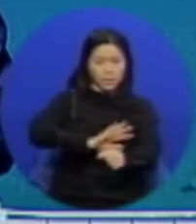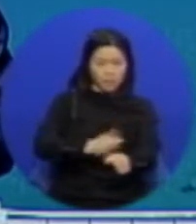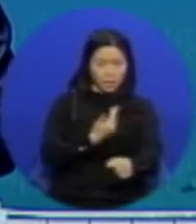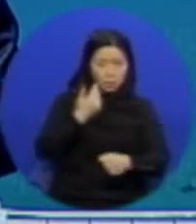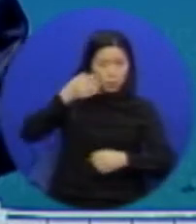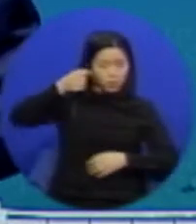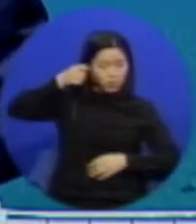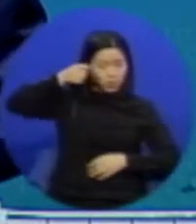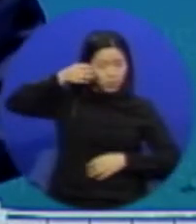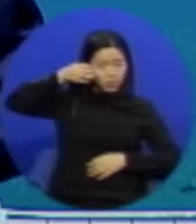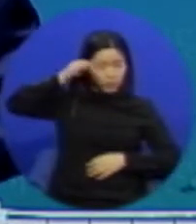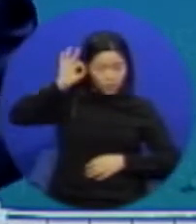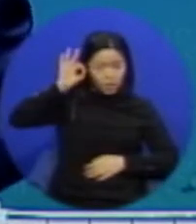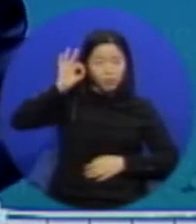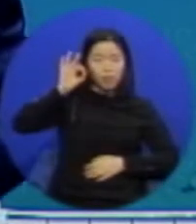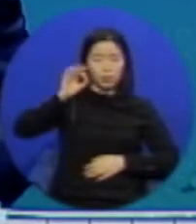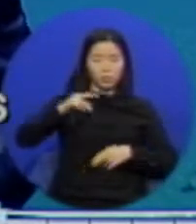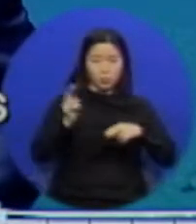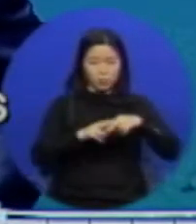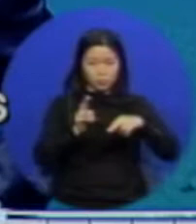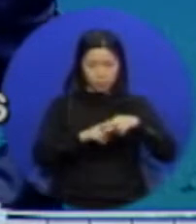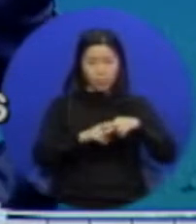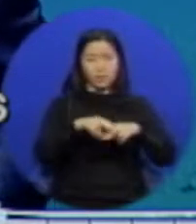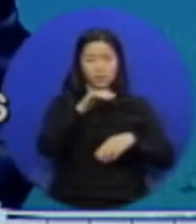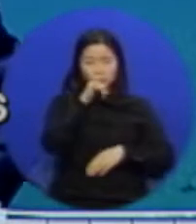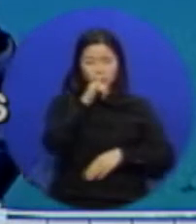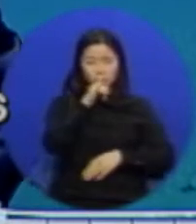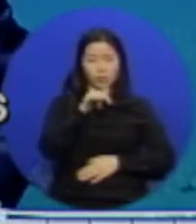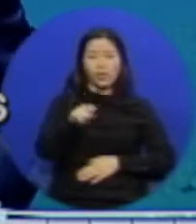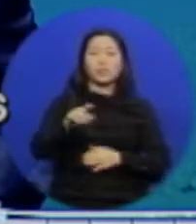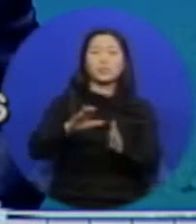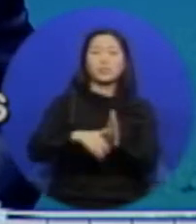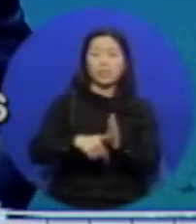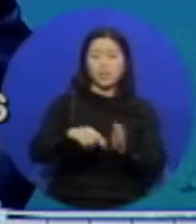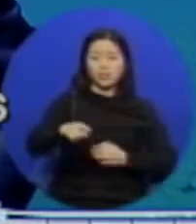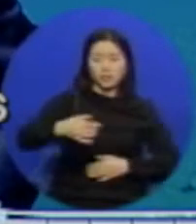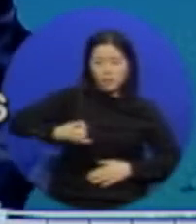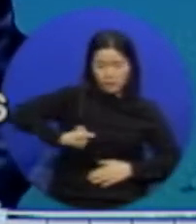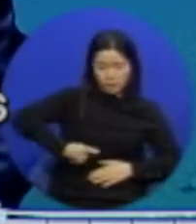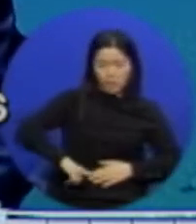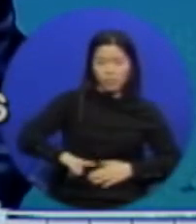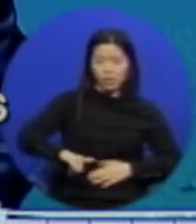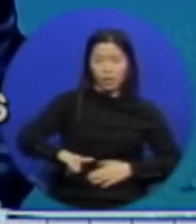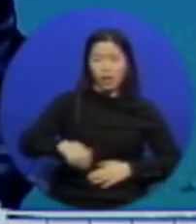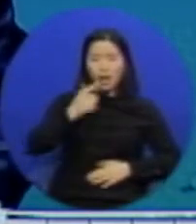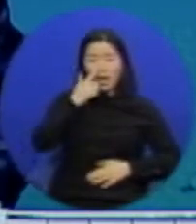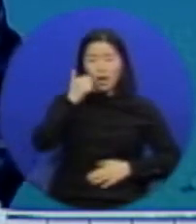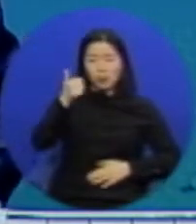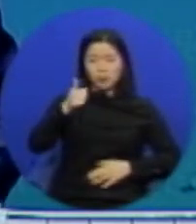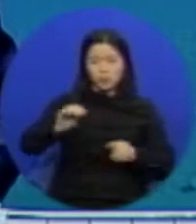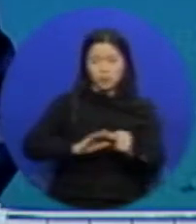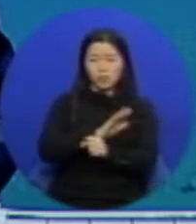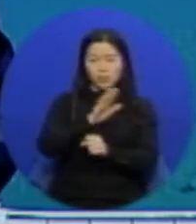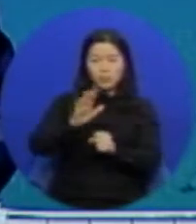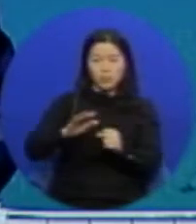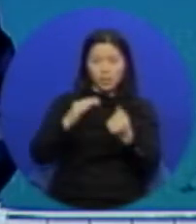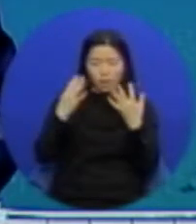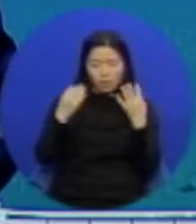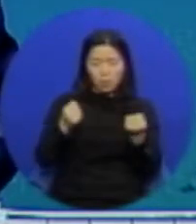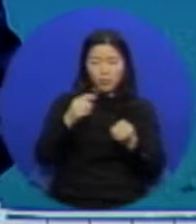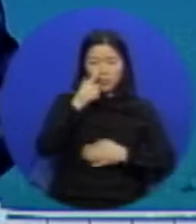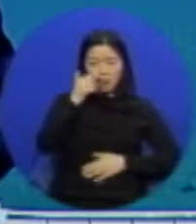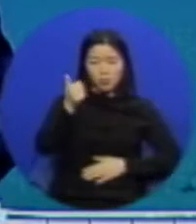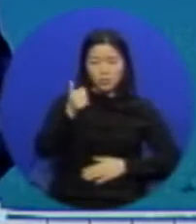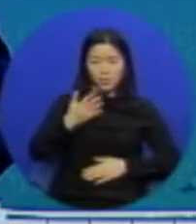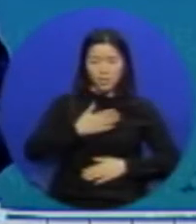하라고 매를 들 때도 있죠 그때 그 아들 딸이 아버지가 그 사랑이 많던 아버지가